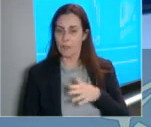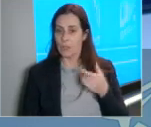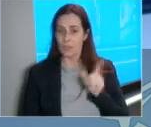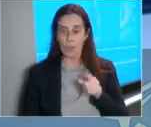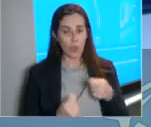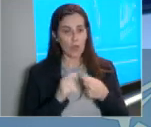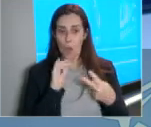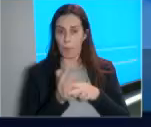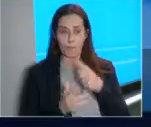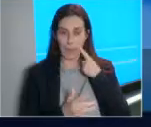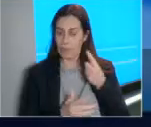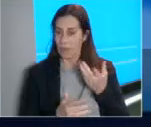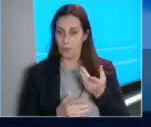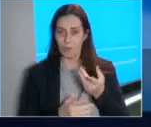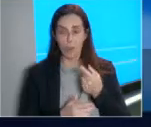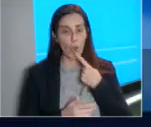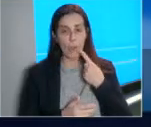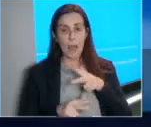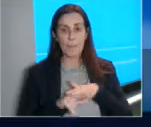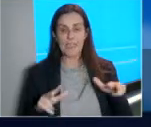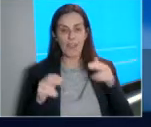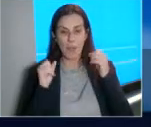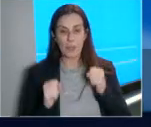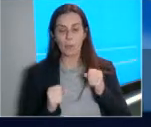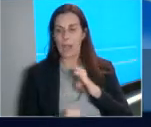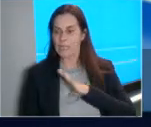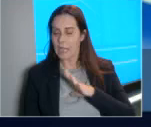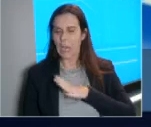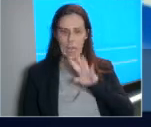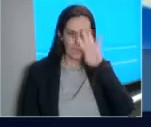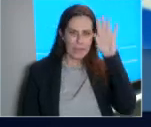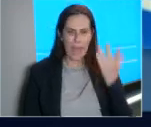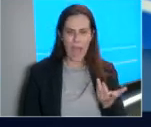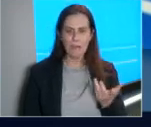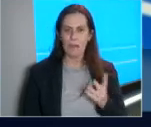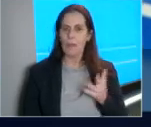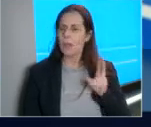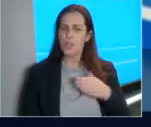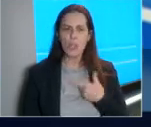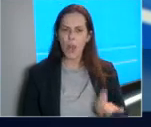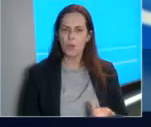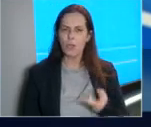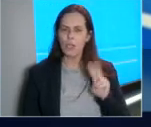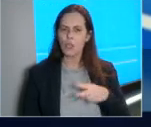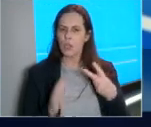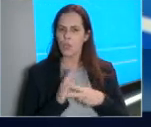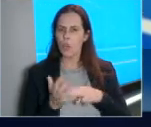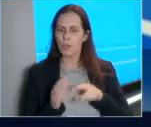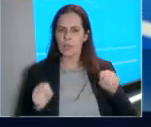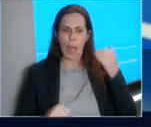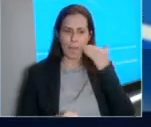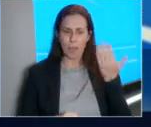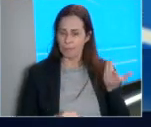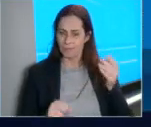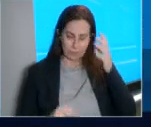לא עניין של פוליטיקה, וראיתי ברשתות החברתיות, מדברים על המצב הביטחוני, האיומים, איראן ודברים כאלה. מה יש לנו? יש לנו תוכנית טראמפ